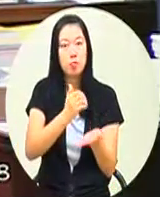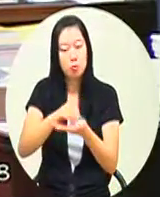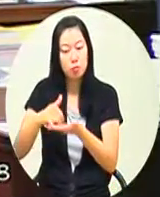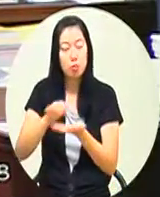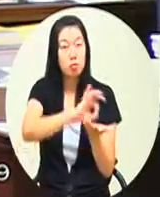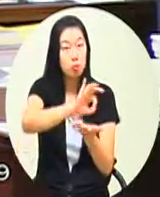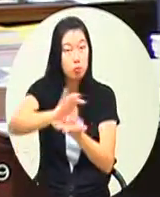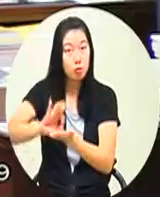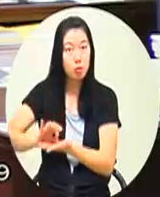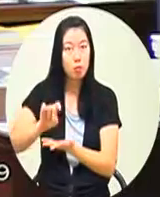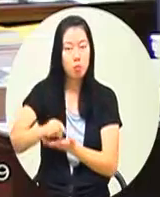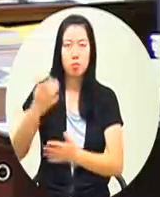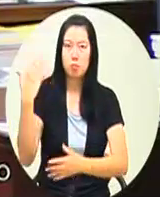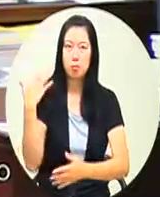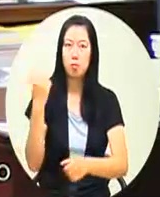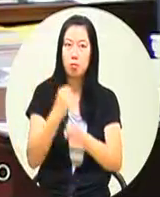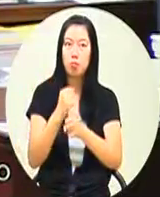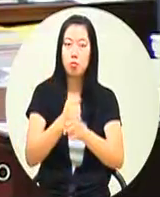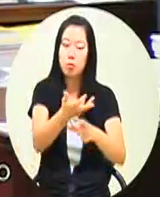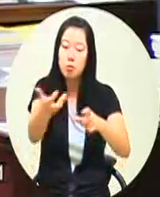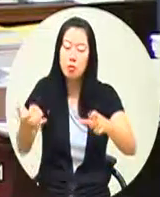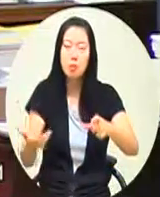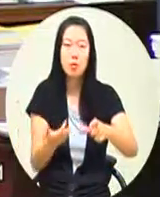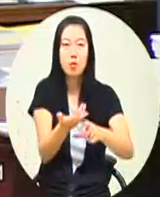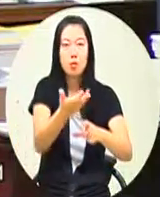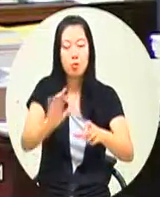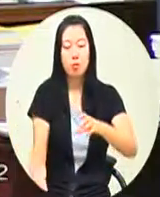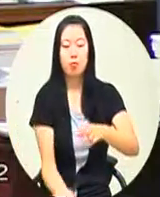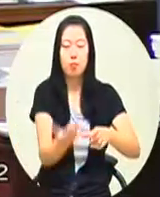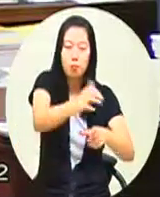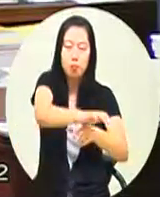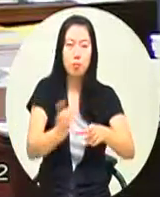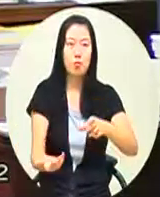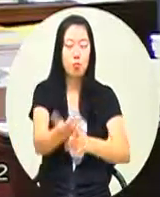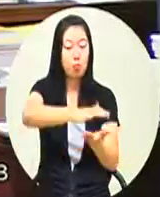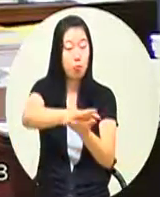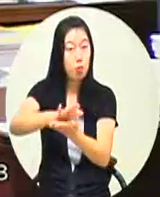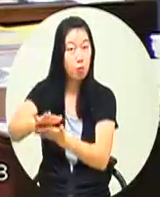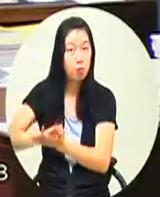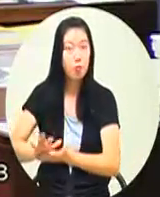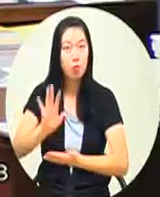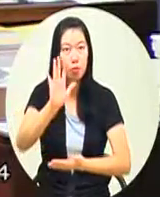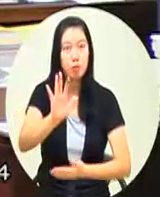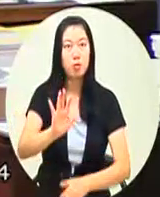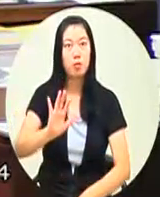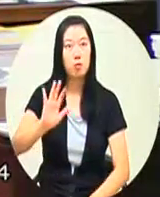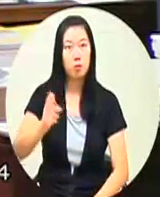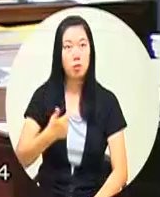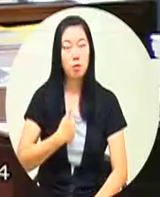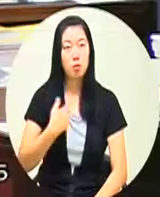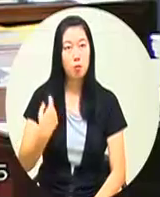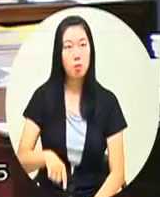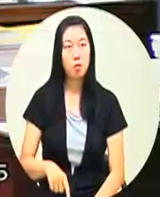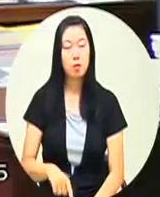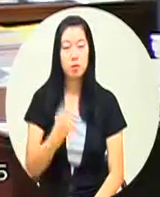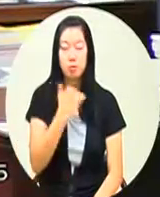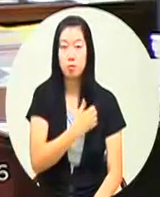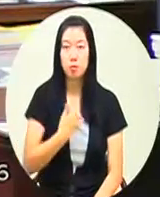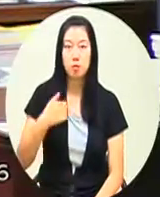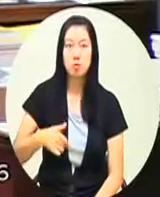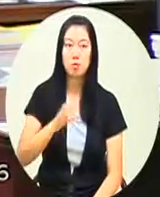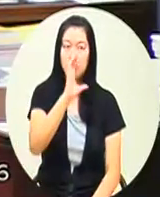湖也进行过考潭，把里面的鱼也处理过，然后把里面的淤泥也处理过，我们是不是有可能这样的方